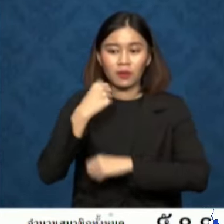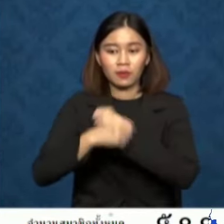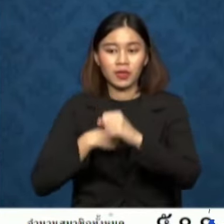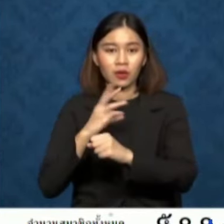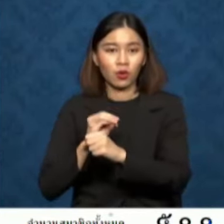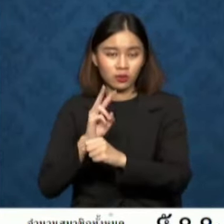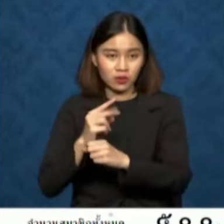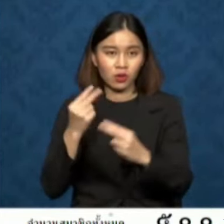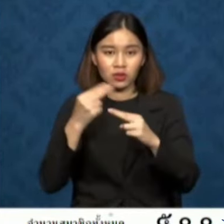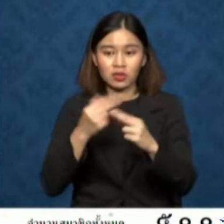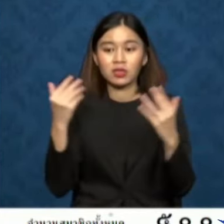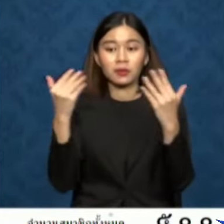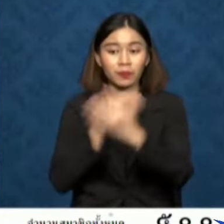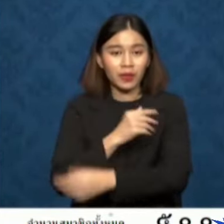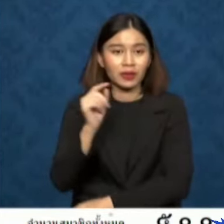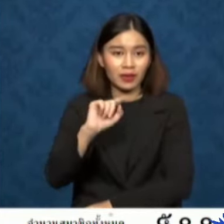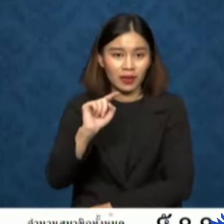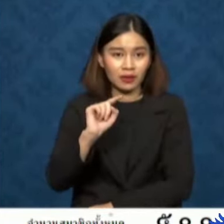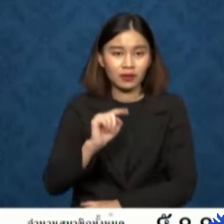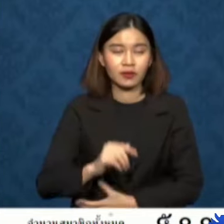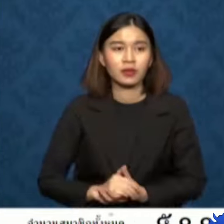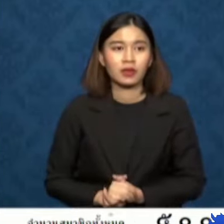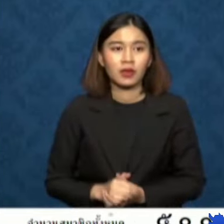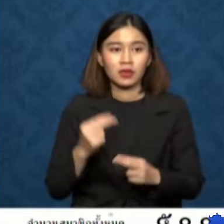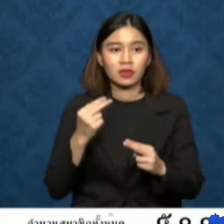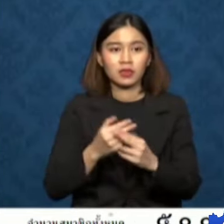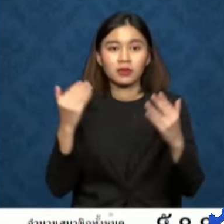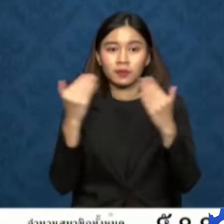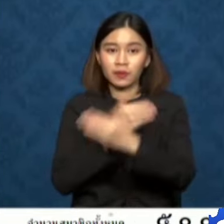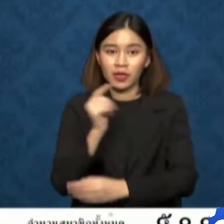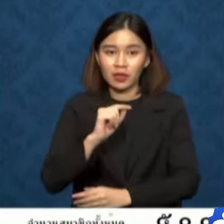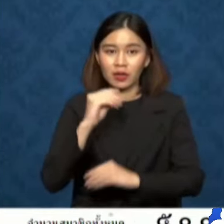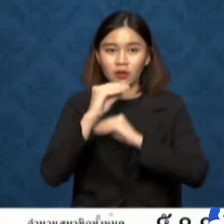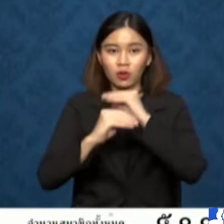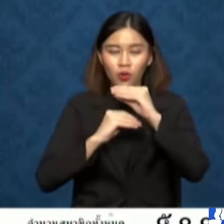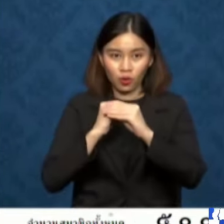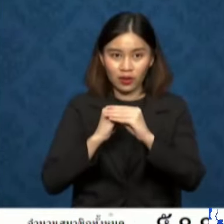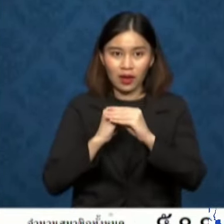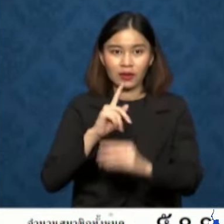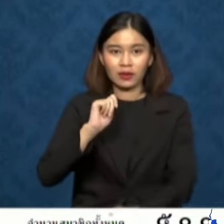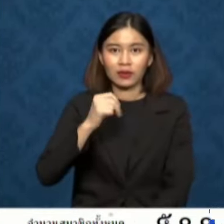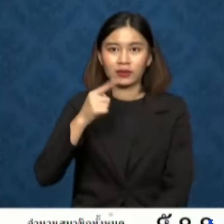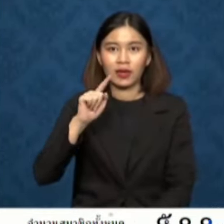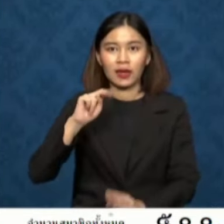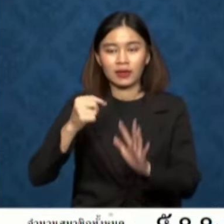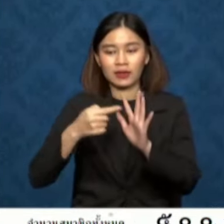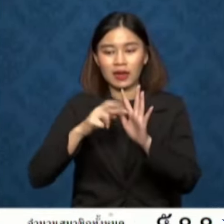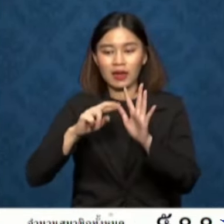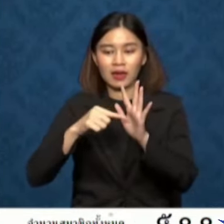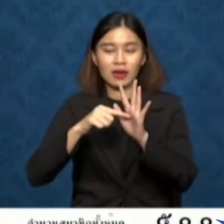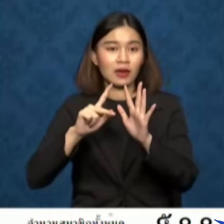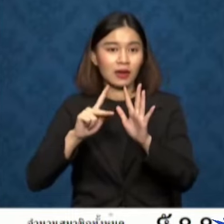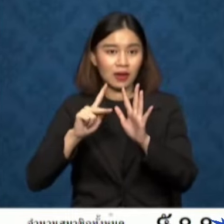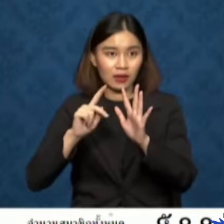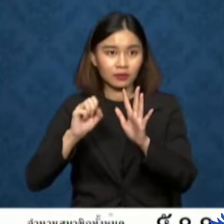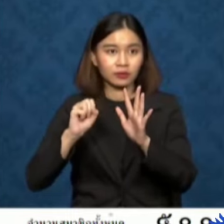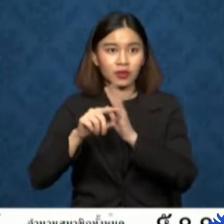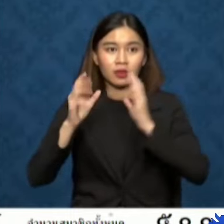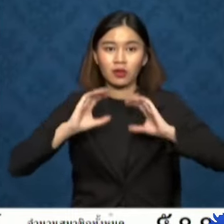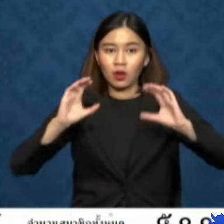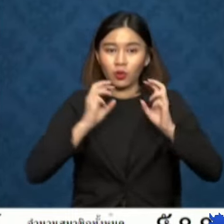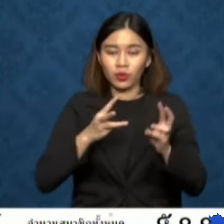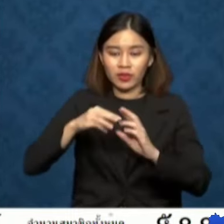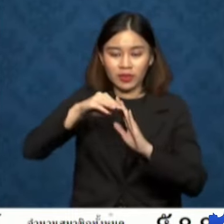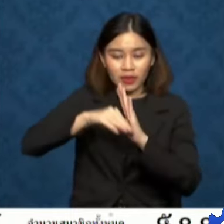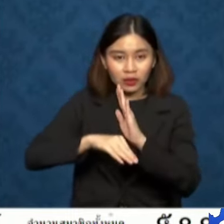ครับเปลี่ยนชื่อมาเป็นอะไรรู้มั้ยฮะท่านประธานเปลี่ยนชื่อมาเป็นโครงการธนารักษ์ประชารัฐโดยรูป